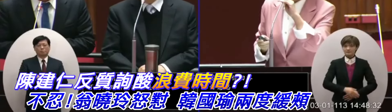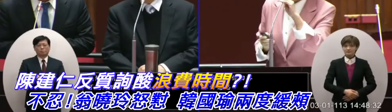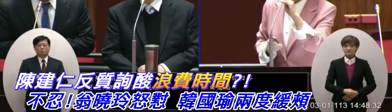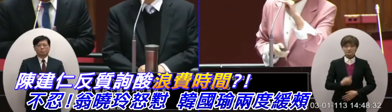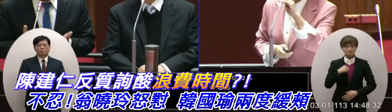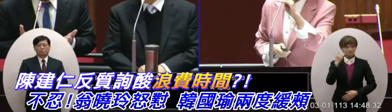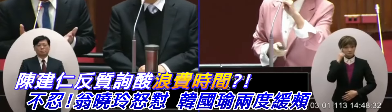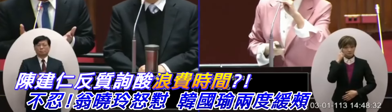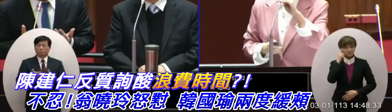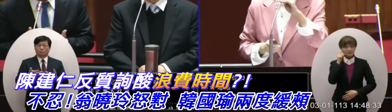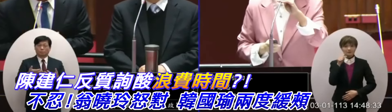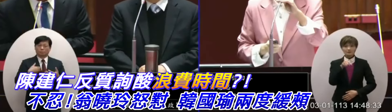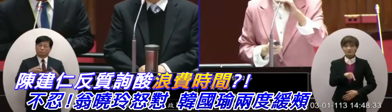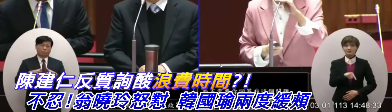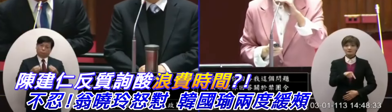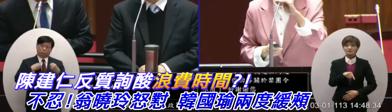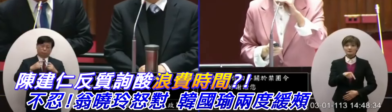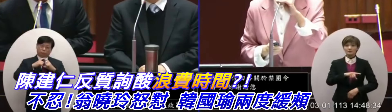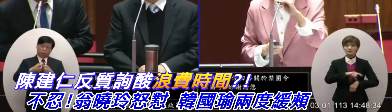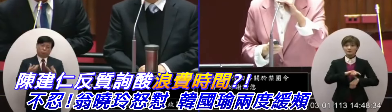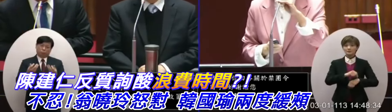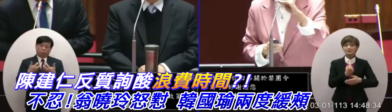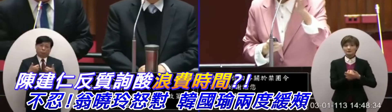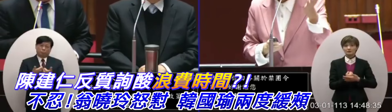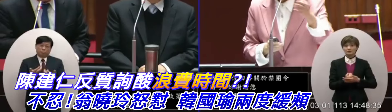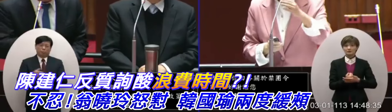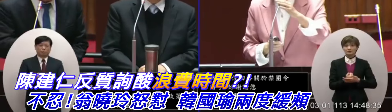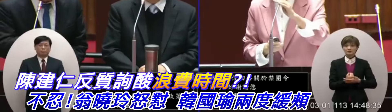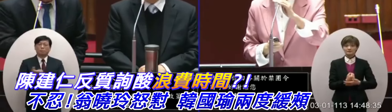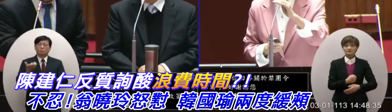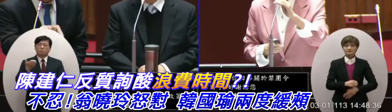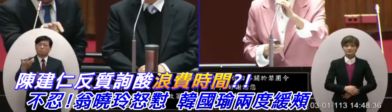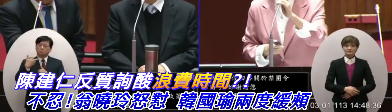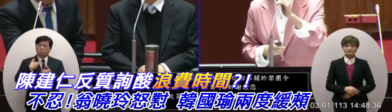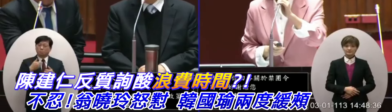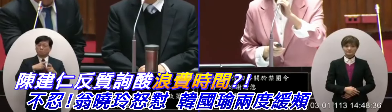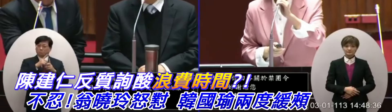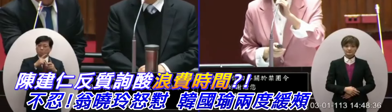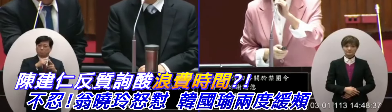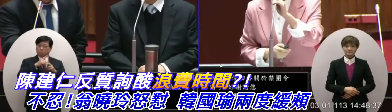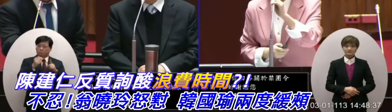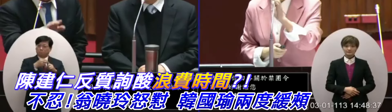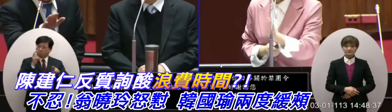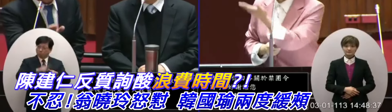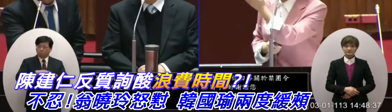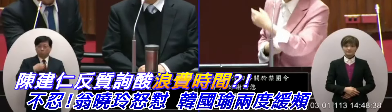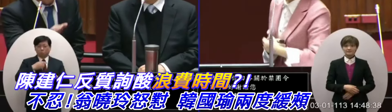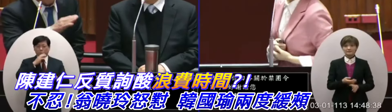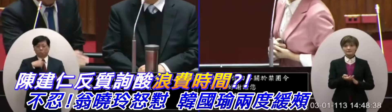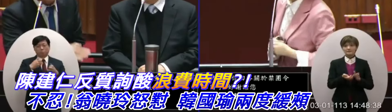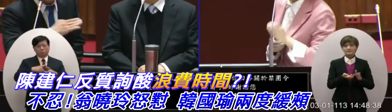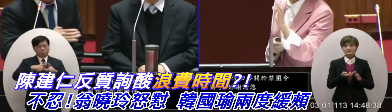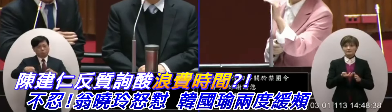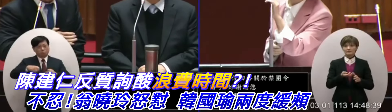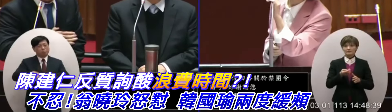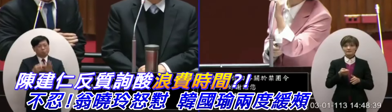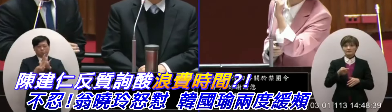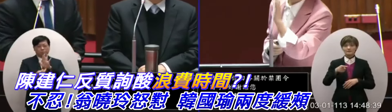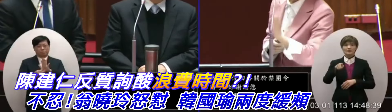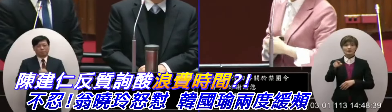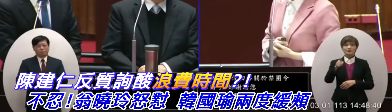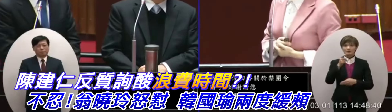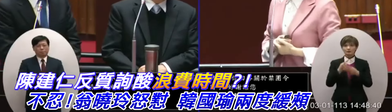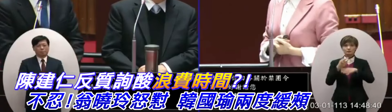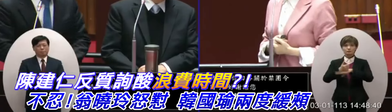我这边保 那你还是没有到我的机会表达。 我保留我的， 因为你刚刚讲禁团令是重大政策嘛， 刚刚已经 所以我要从重大政策开始讲起啊。 秩